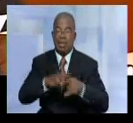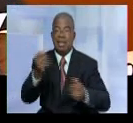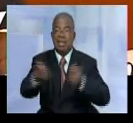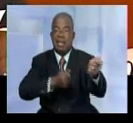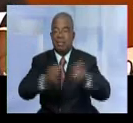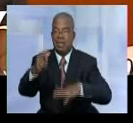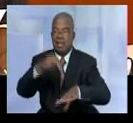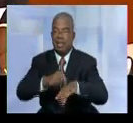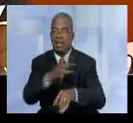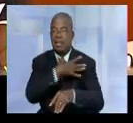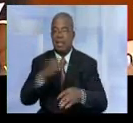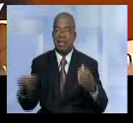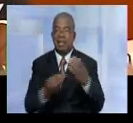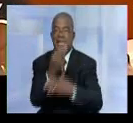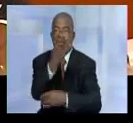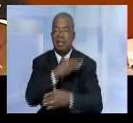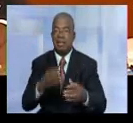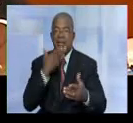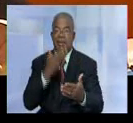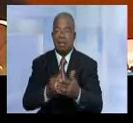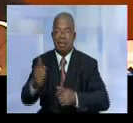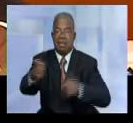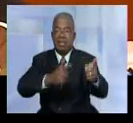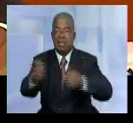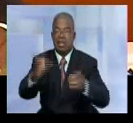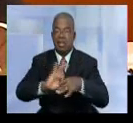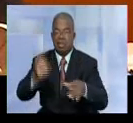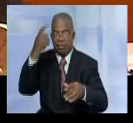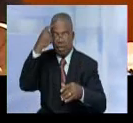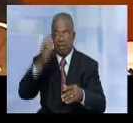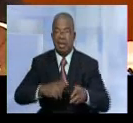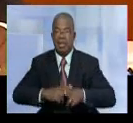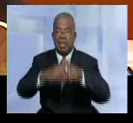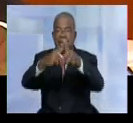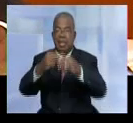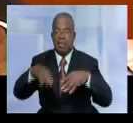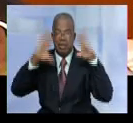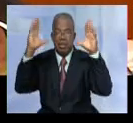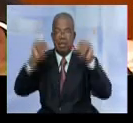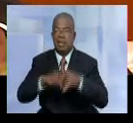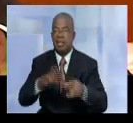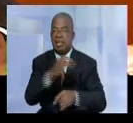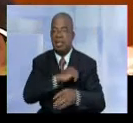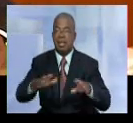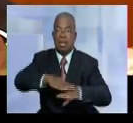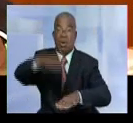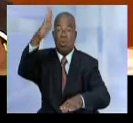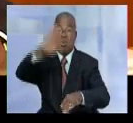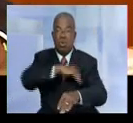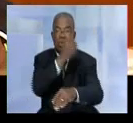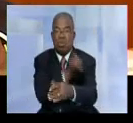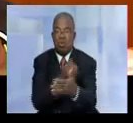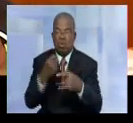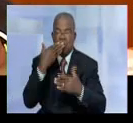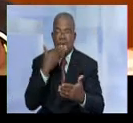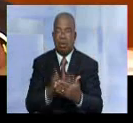l'administration et de promotion de la bonne gouvernance. La nomination du président de la Haute Autorité pour la bonne